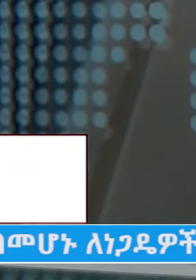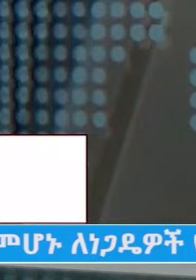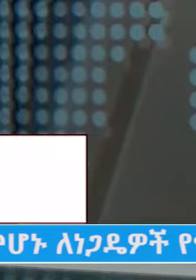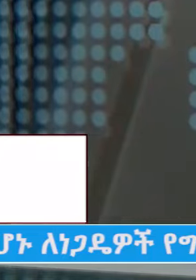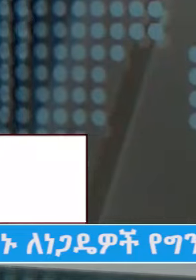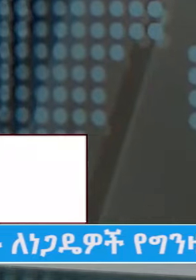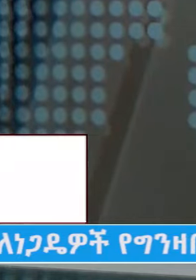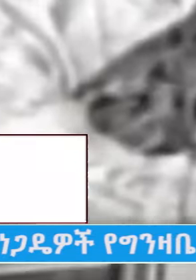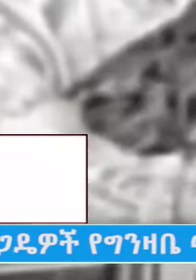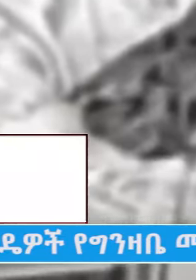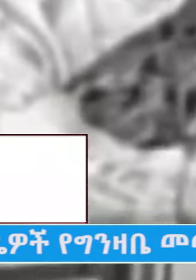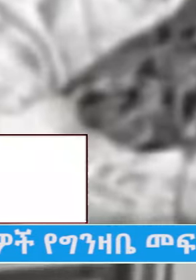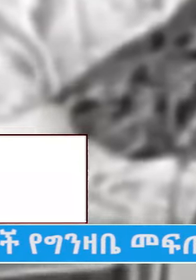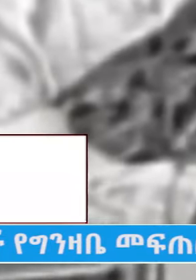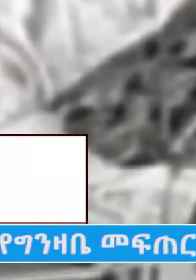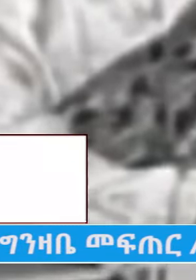ይቀርባል።